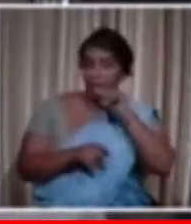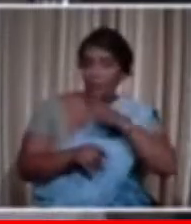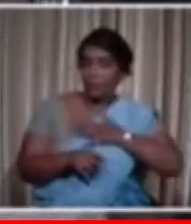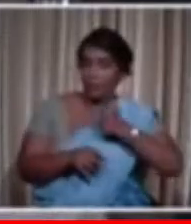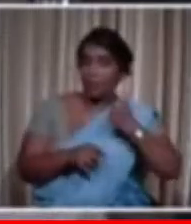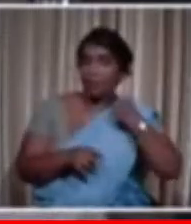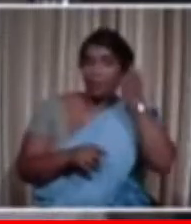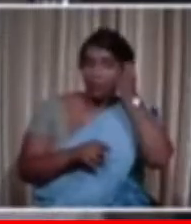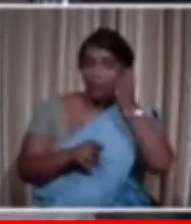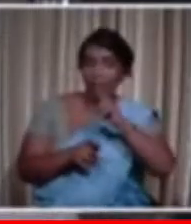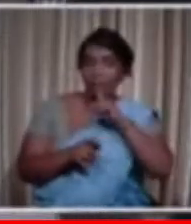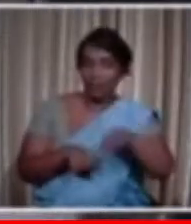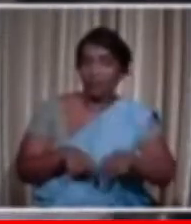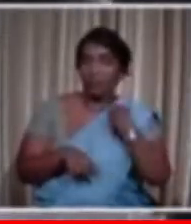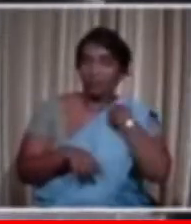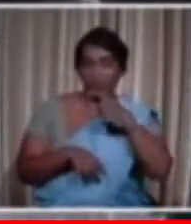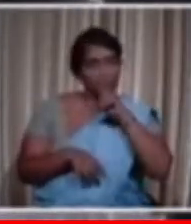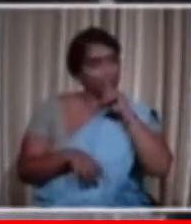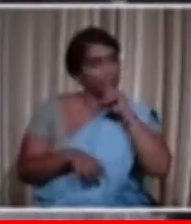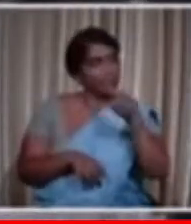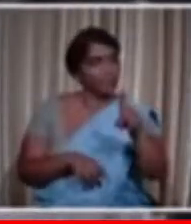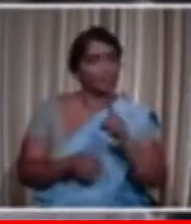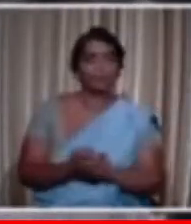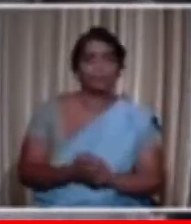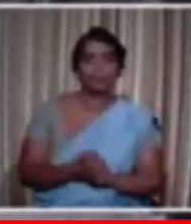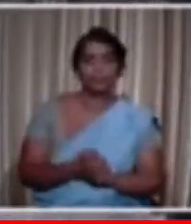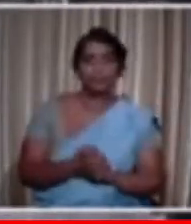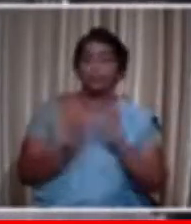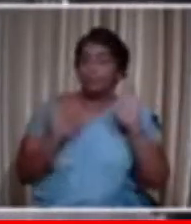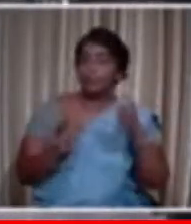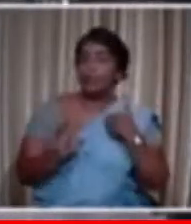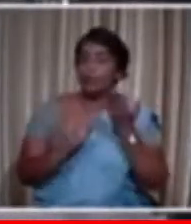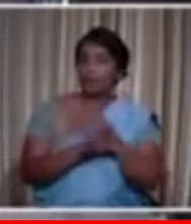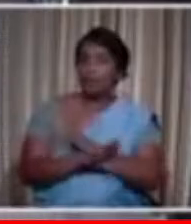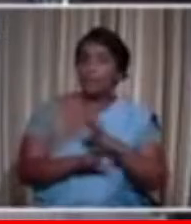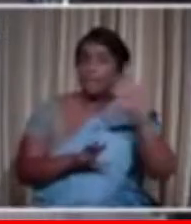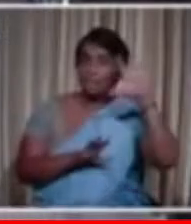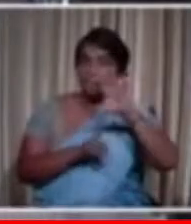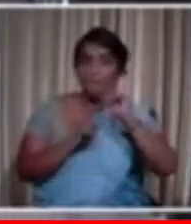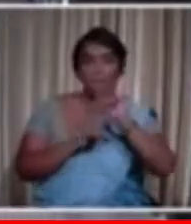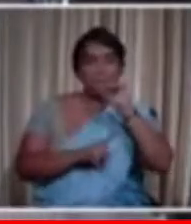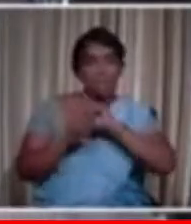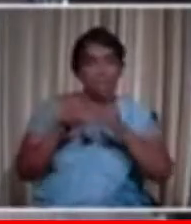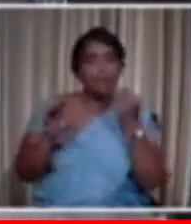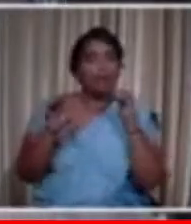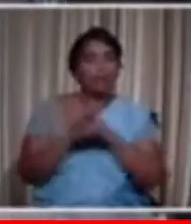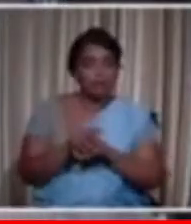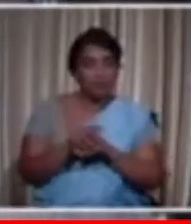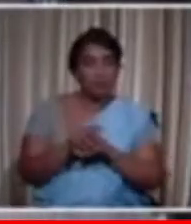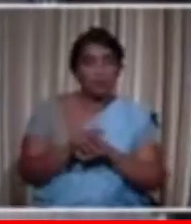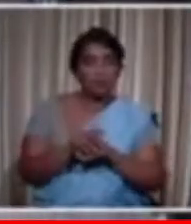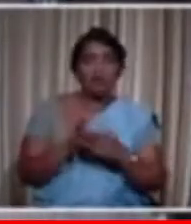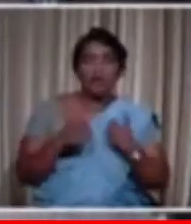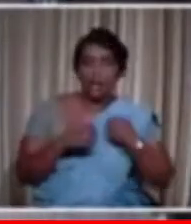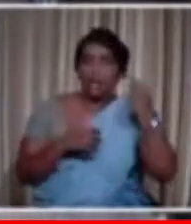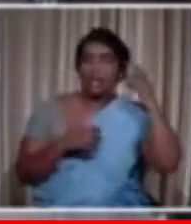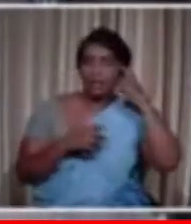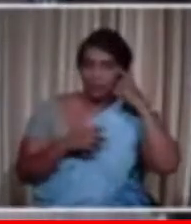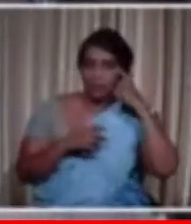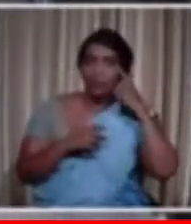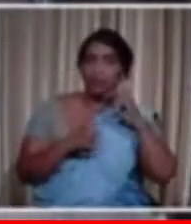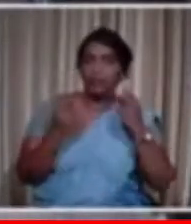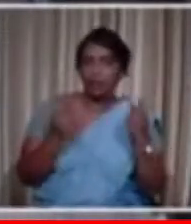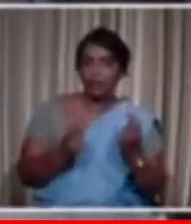පවිත්‍ර චේතනාවෙන් මේ අදහස ගෙනාවේ කරු කථානායකතුමනි අපි එදා පස් වෙනිදා පාර්ලිමේන්තුවේ කථානායකතුමනි අපි හිතුවා